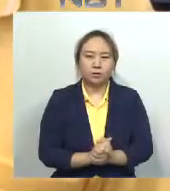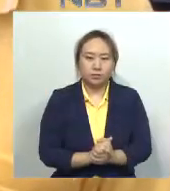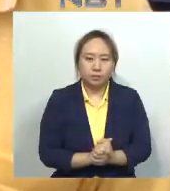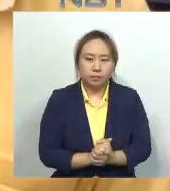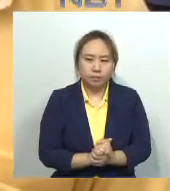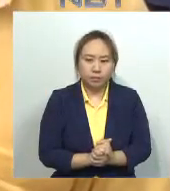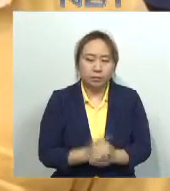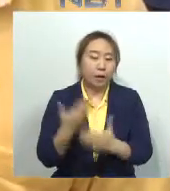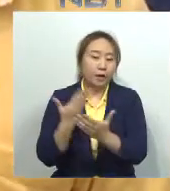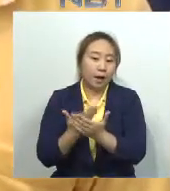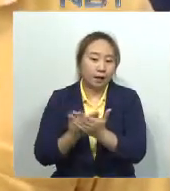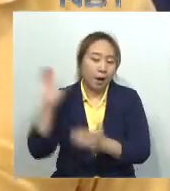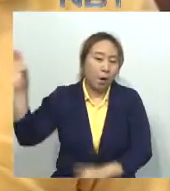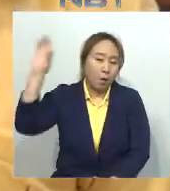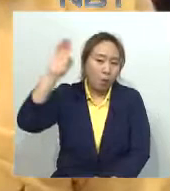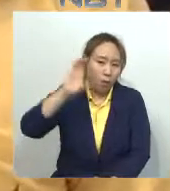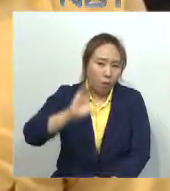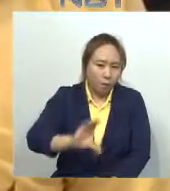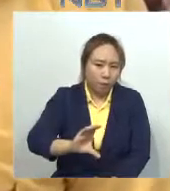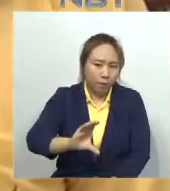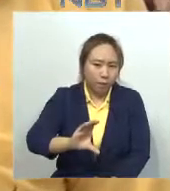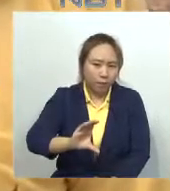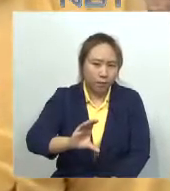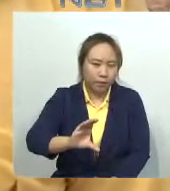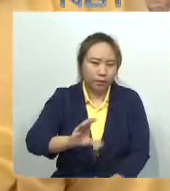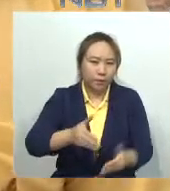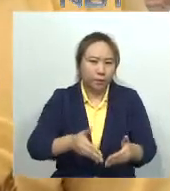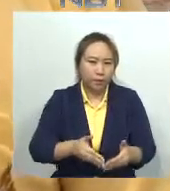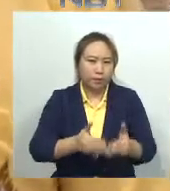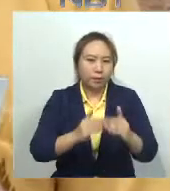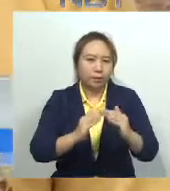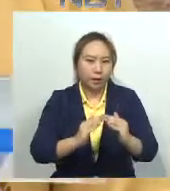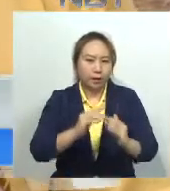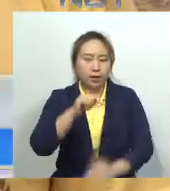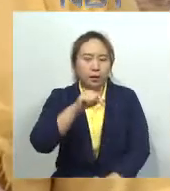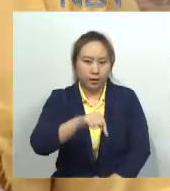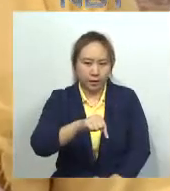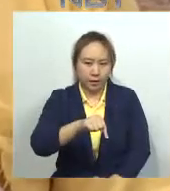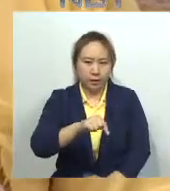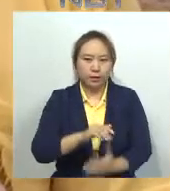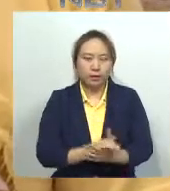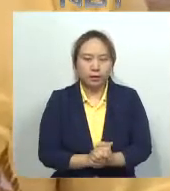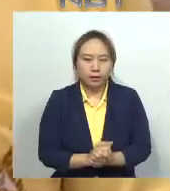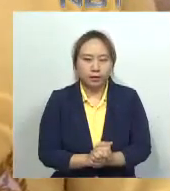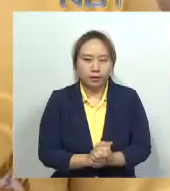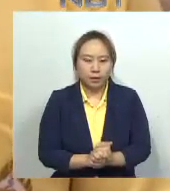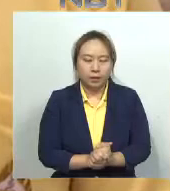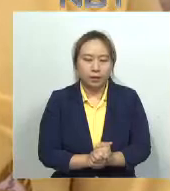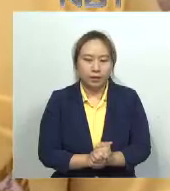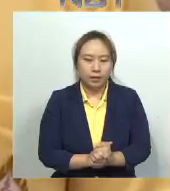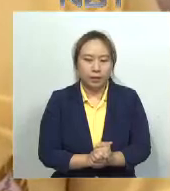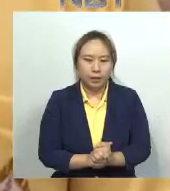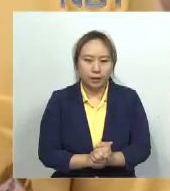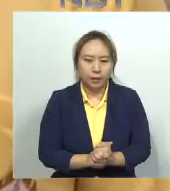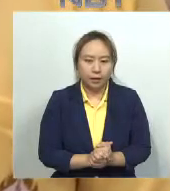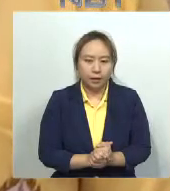มาณที่มาเฮือทางฝ่ายใส่สูงๆนะครับได้มีเหมียงที่จะได้ใจน้ำ